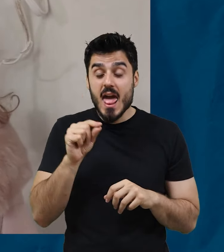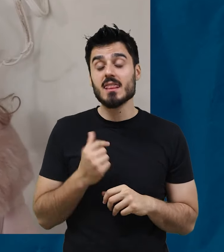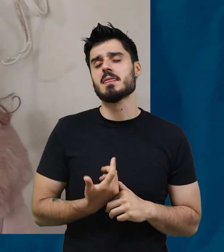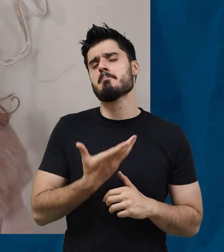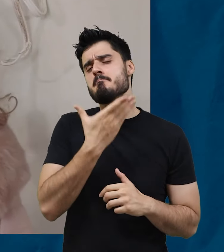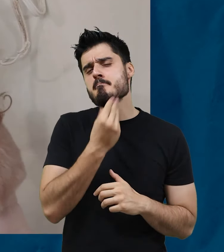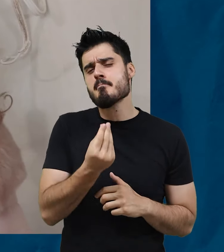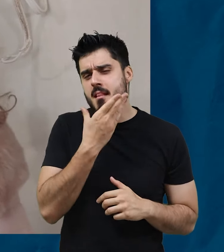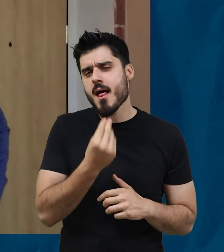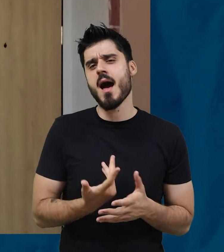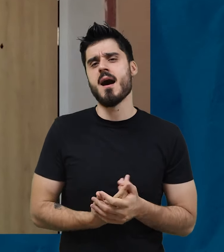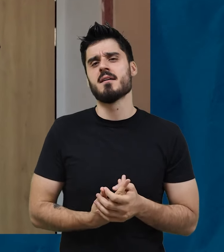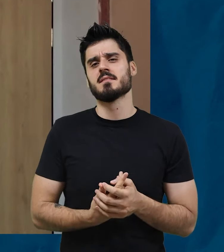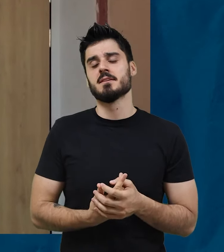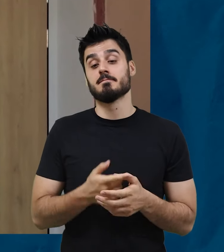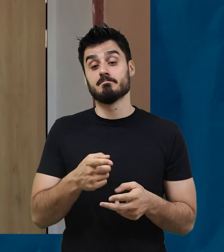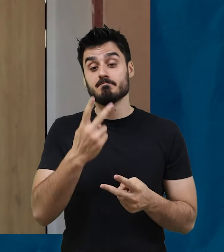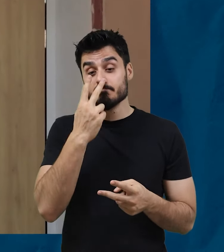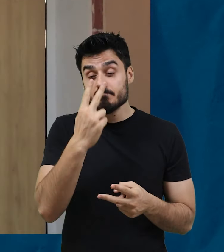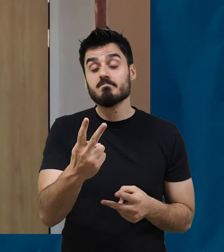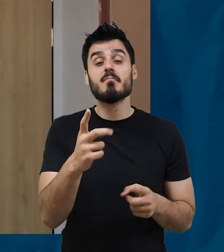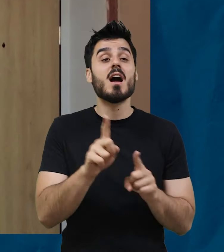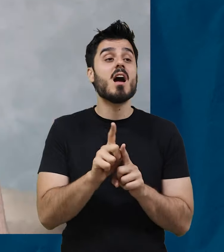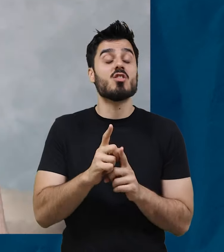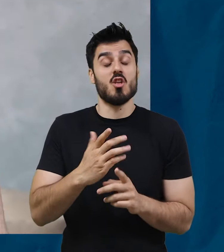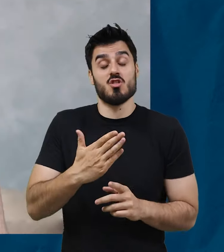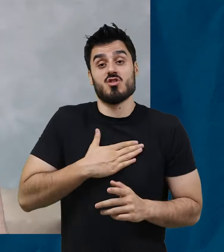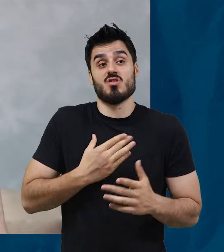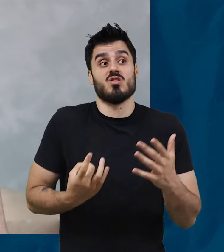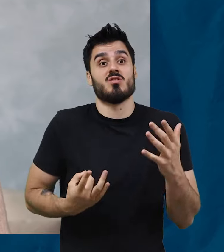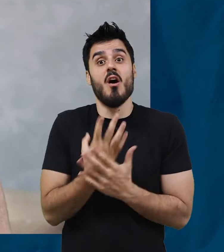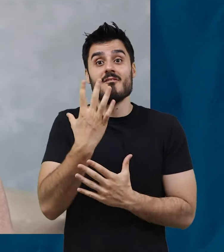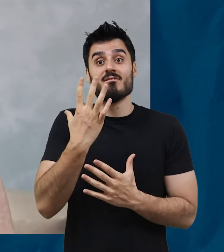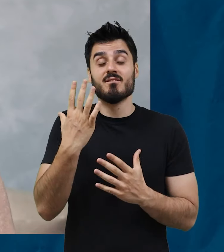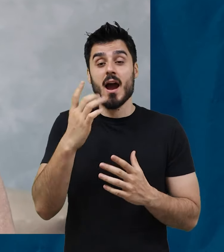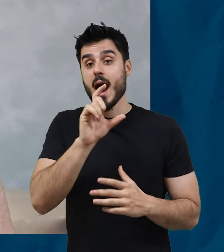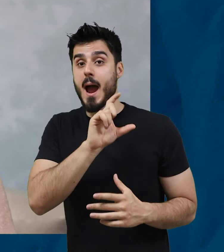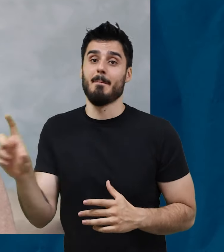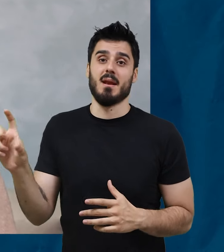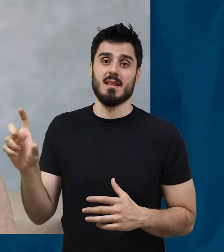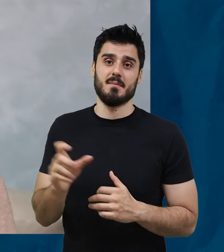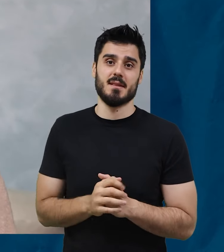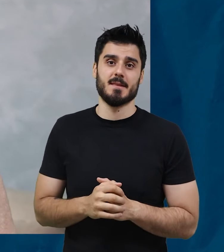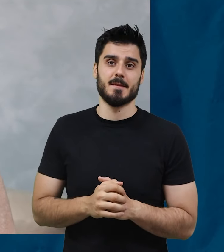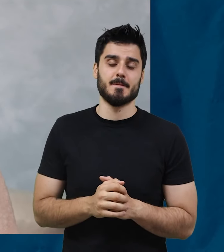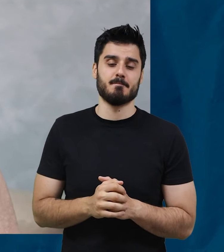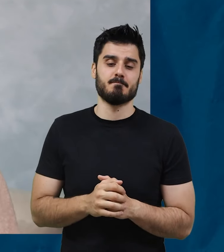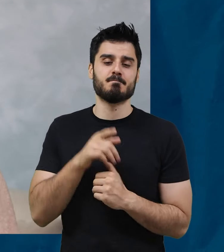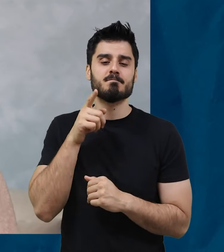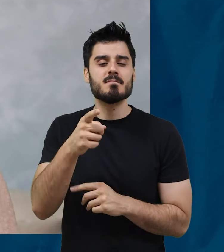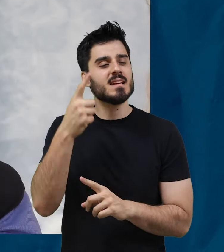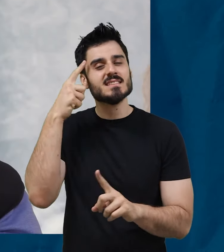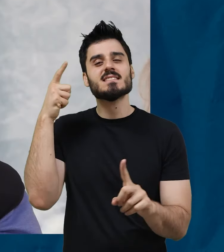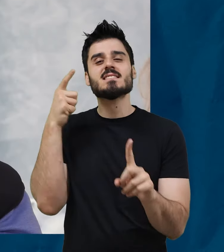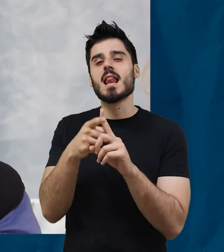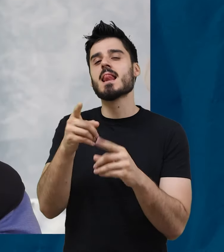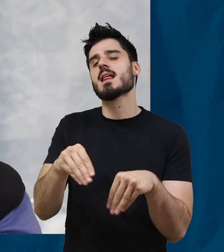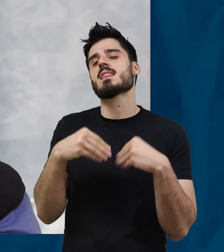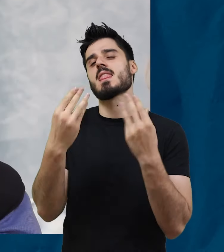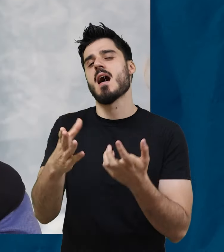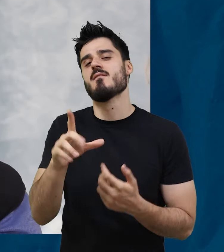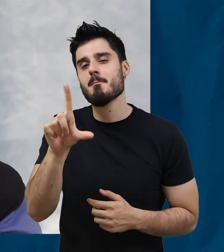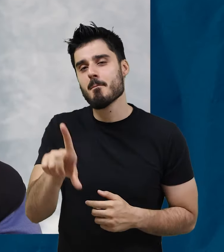които точно биха го припознали като своето ново жилище. Този апартамент го взимаме с основната задача да бъде даван под наем. Дойдохме